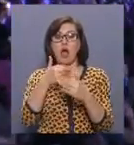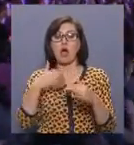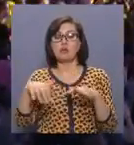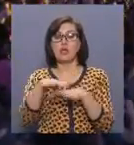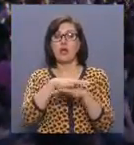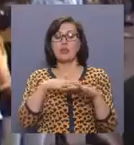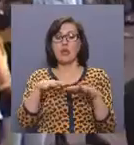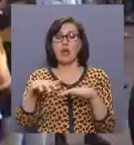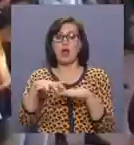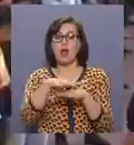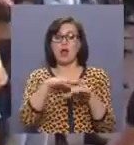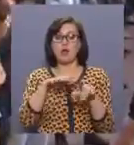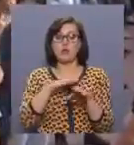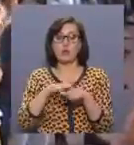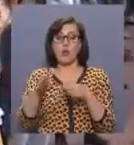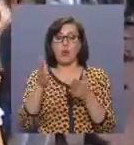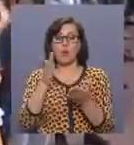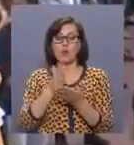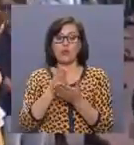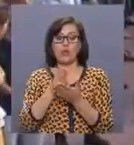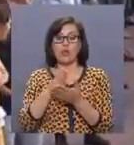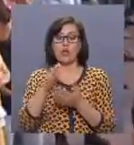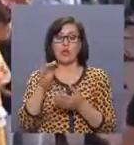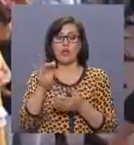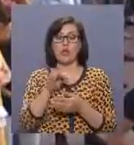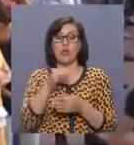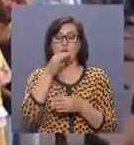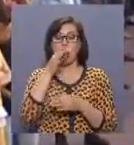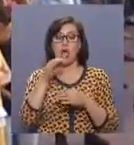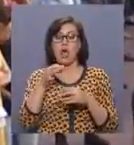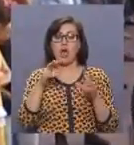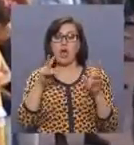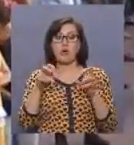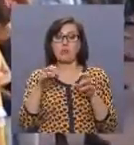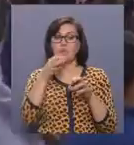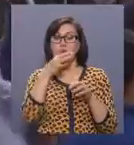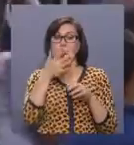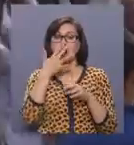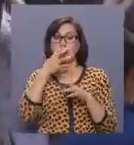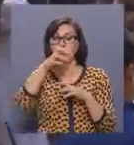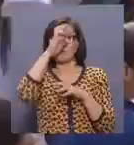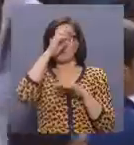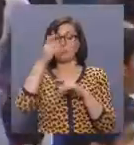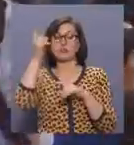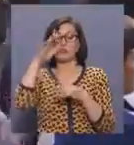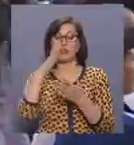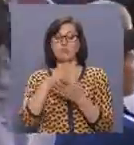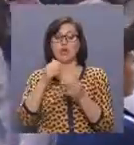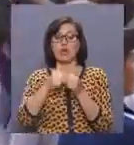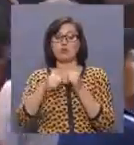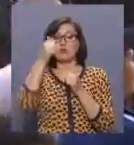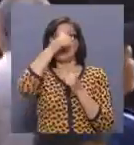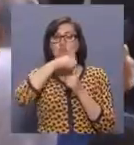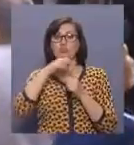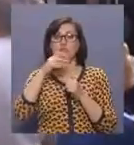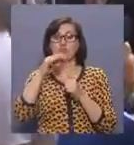алаң халыққа толы. Айта кетерлігі, жоба шет мемлекеттерде танымал. Жыл сайын The Spirit